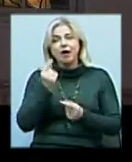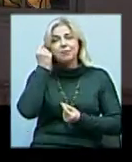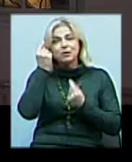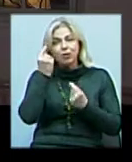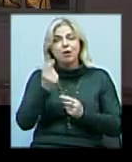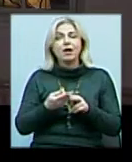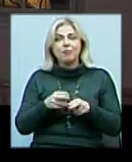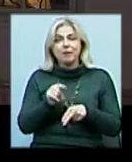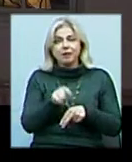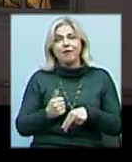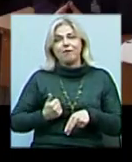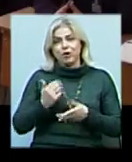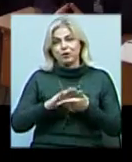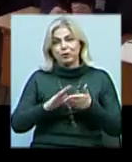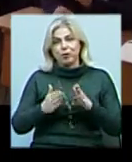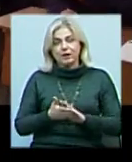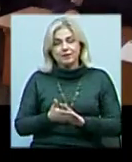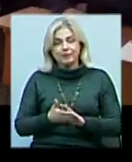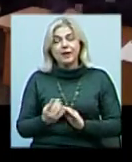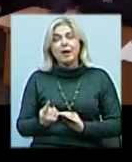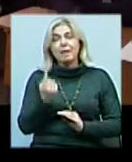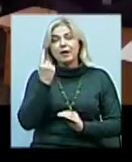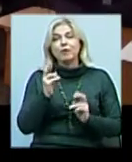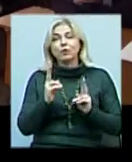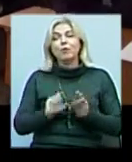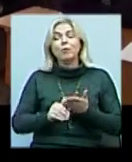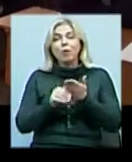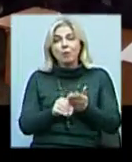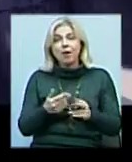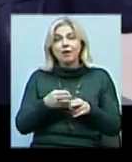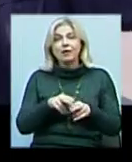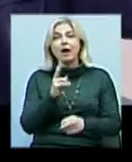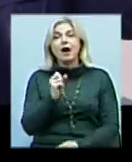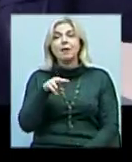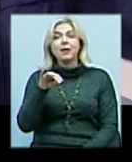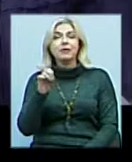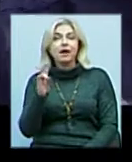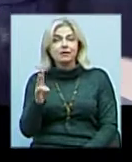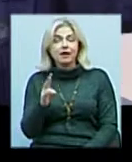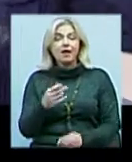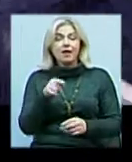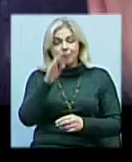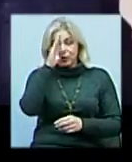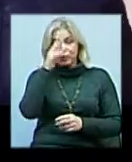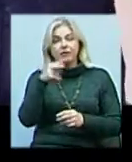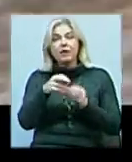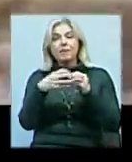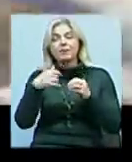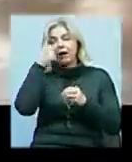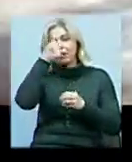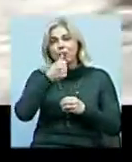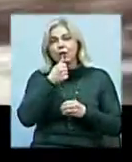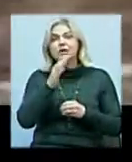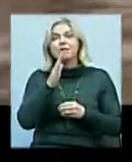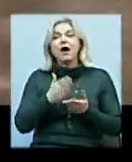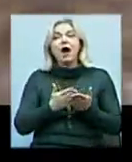у військовій ситуації. Першими, хто надає таку допомогу, і є капелани. Євген Мінін у 2015 році в якості